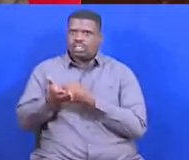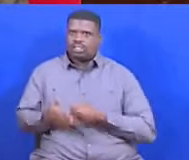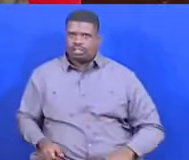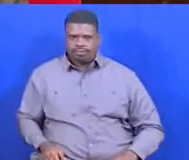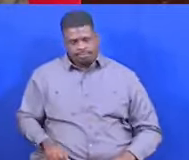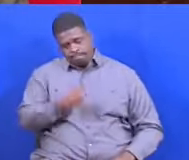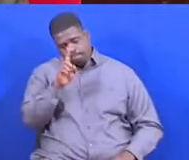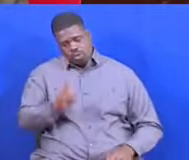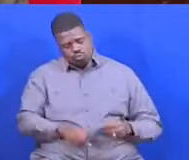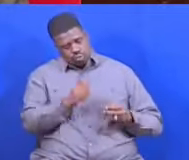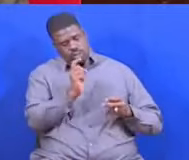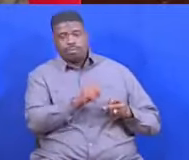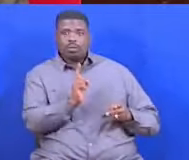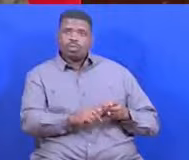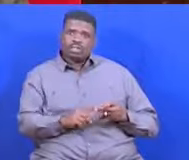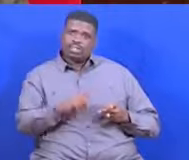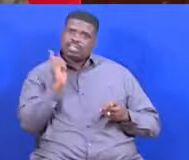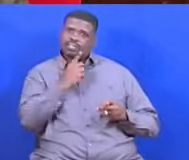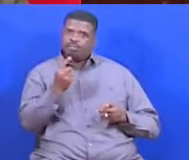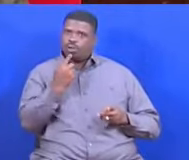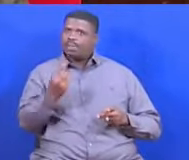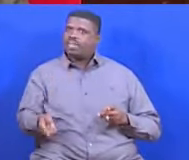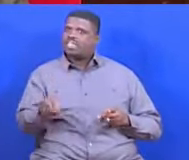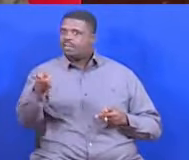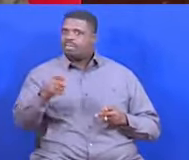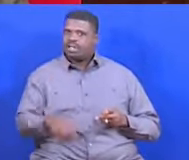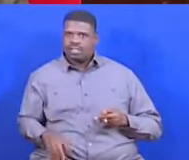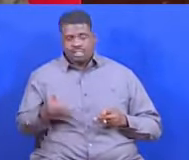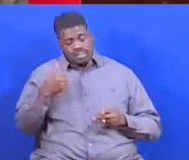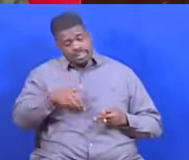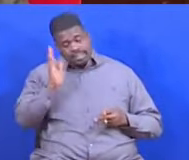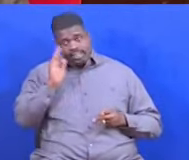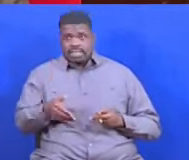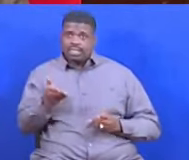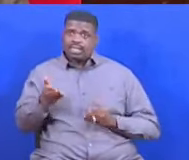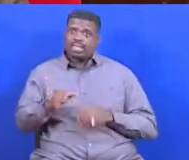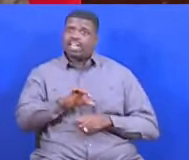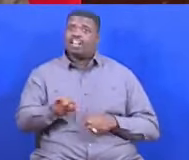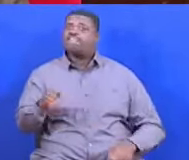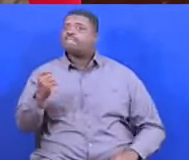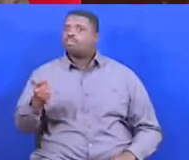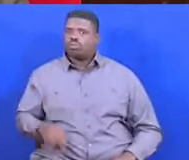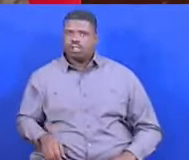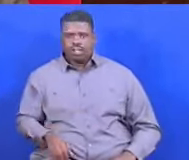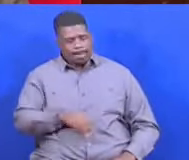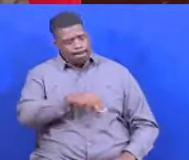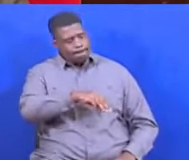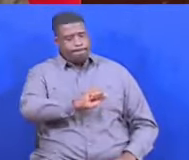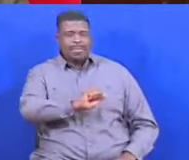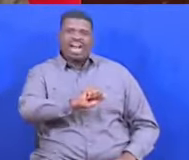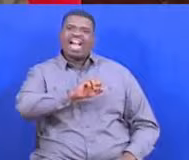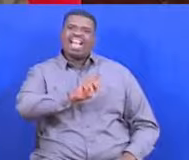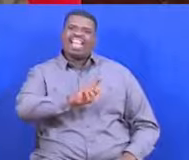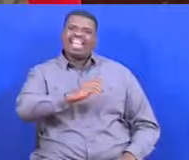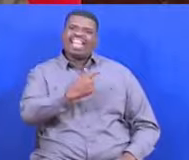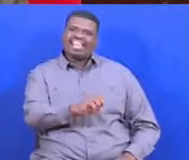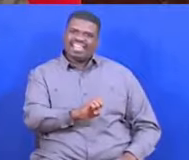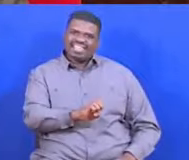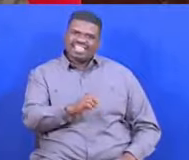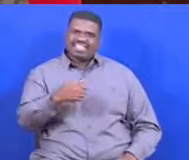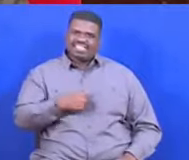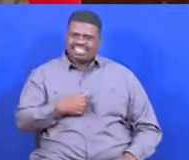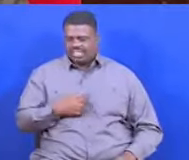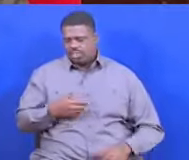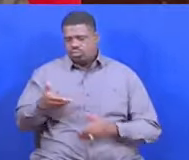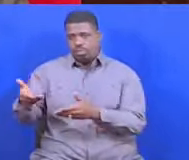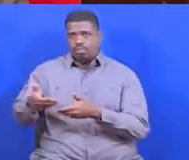Maswali yangu ni mawili. Kwenye jibu amesema serikali imeleta tani 1000, lakini sisi Makete tumepokea tani 476